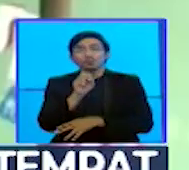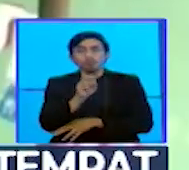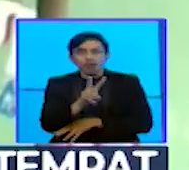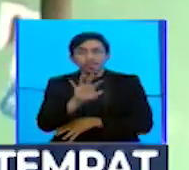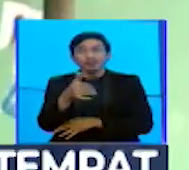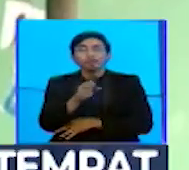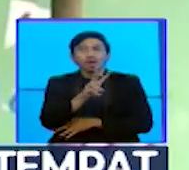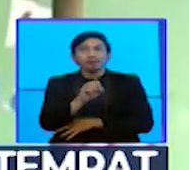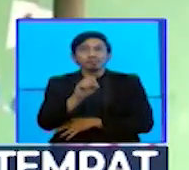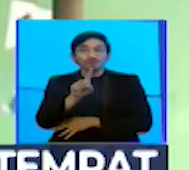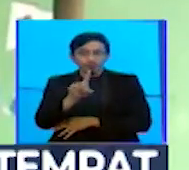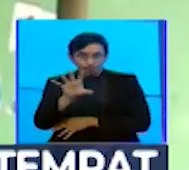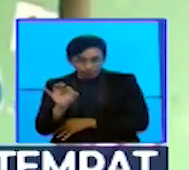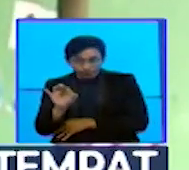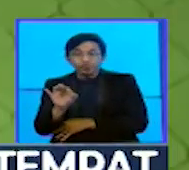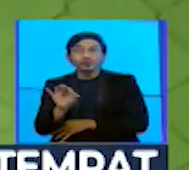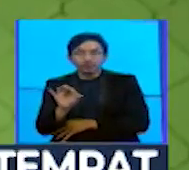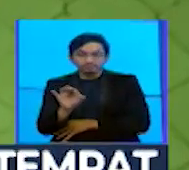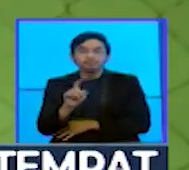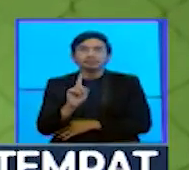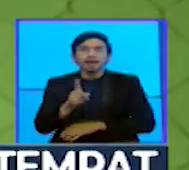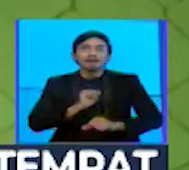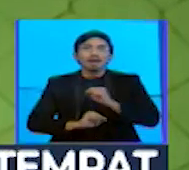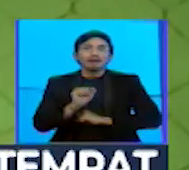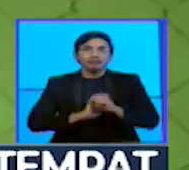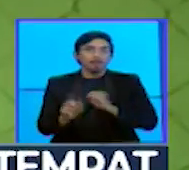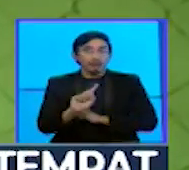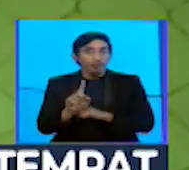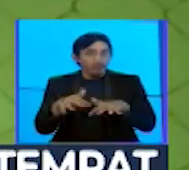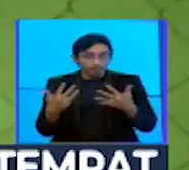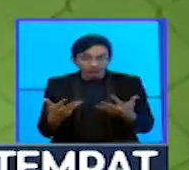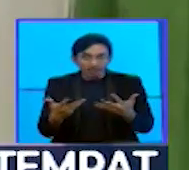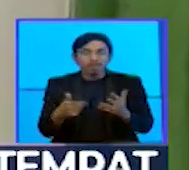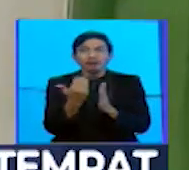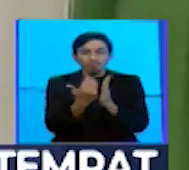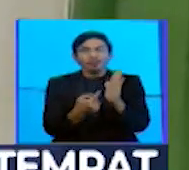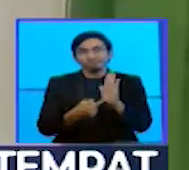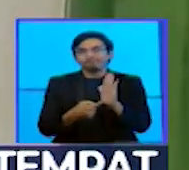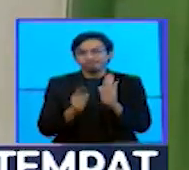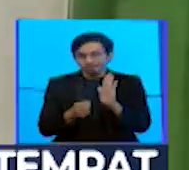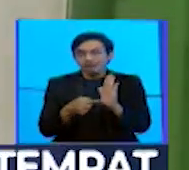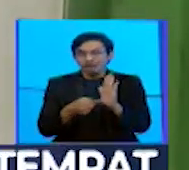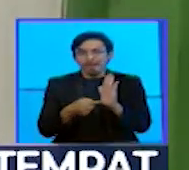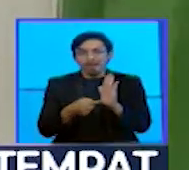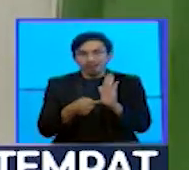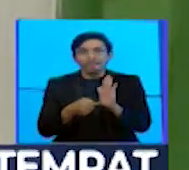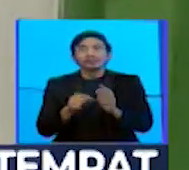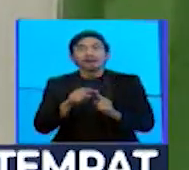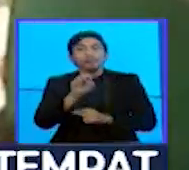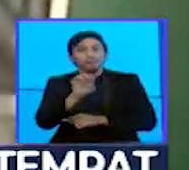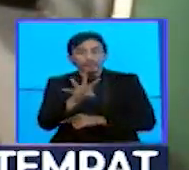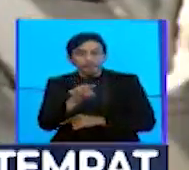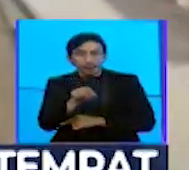mengatur sejumlah kegiatan yang dilarang dilakukan pada bulan Ramadan. Termasuk ayat 4 yang melarang warung, rumah makan, dan restoran